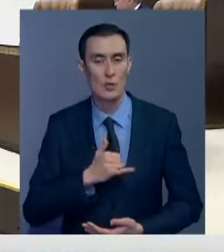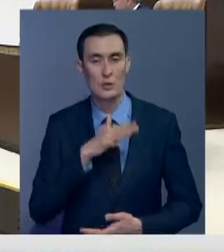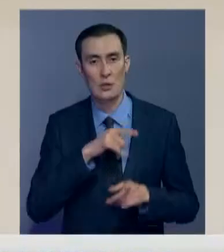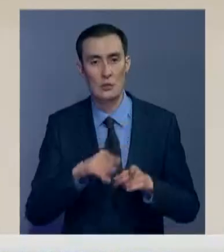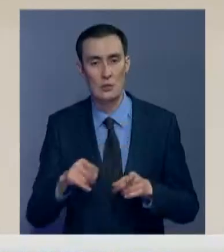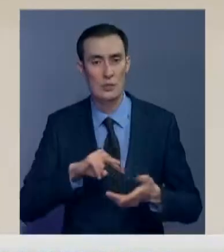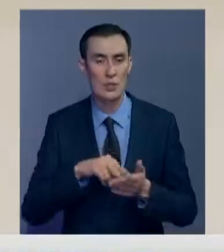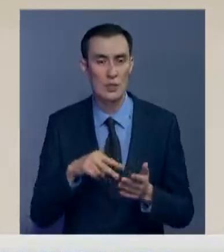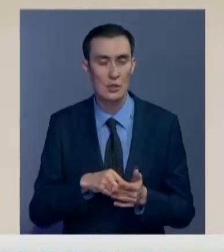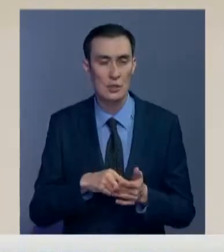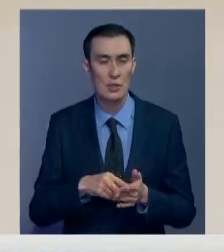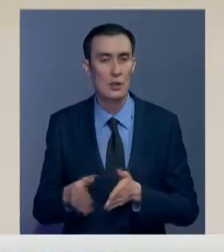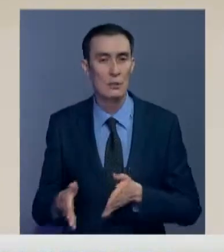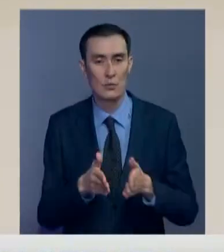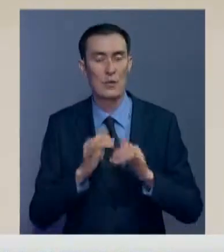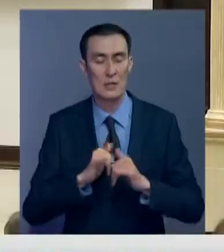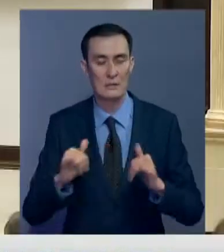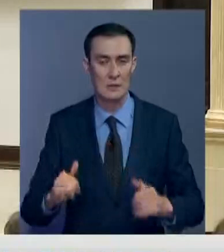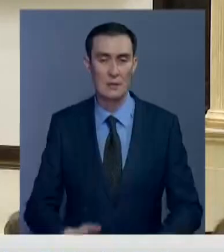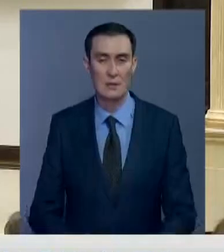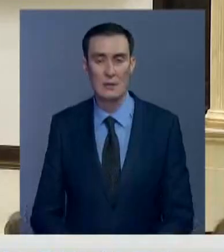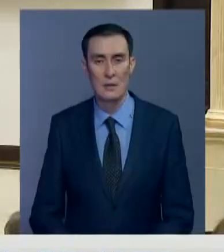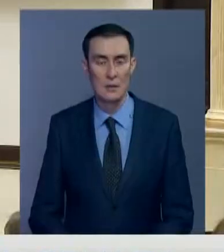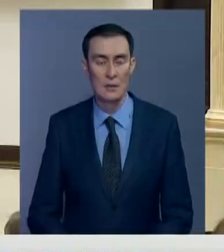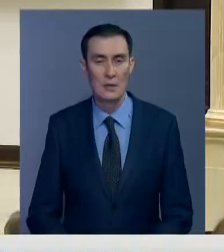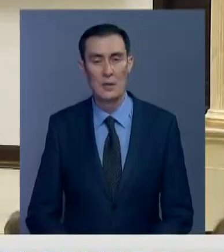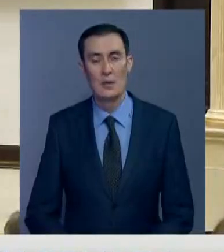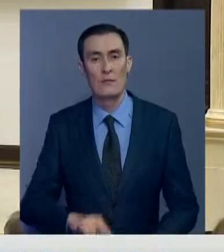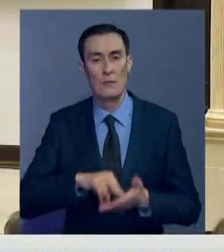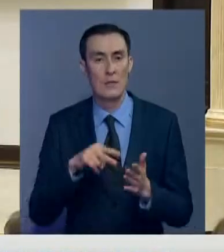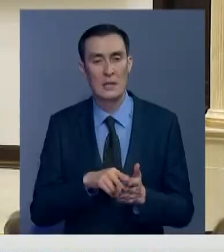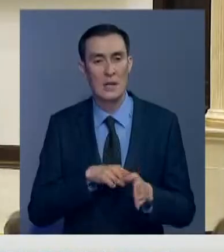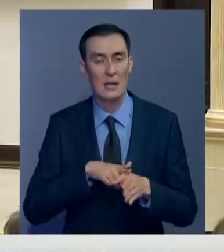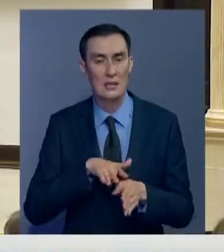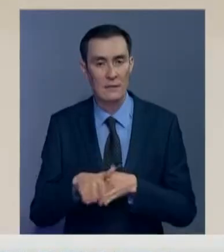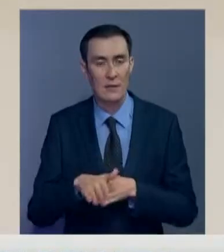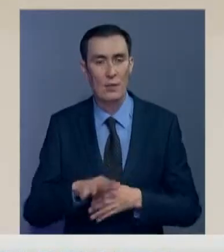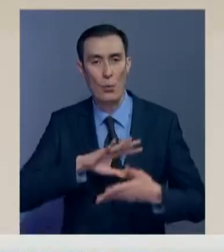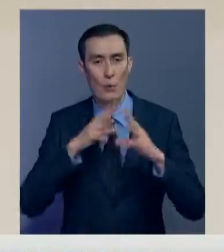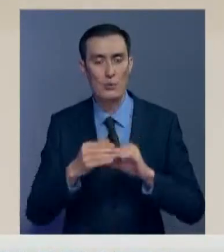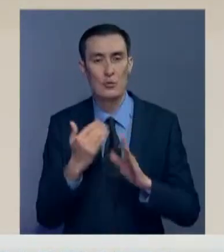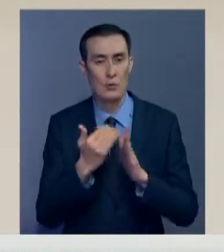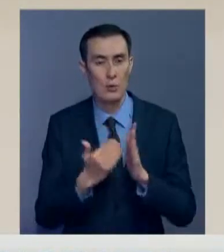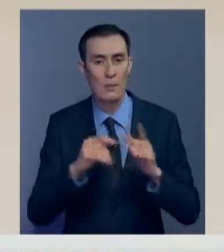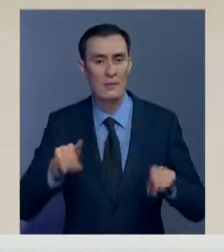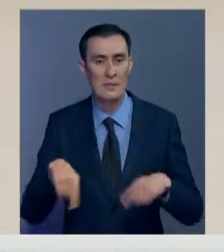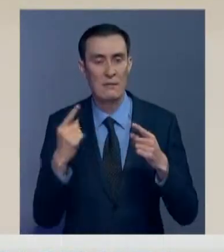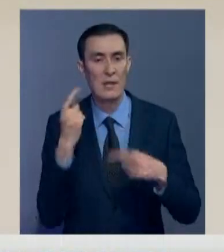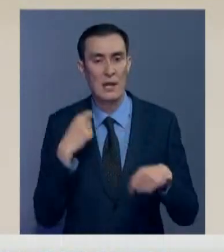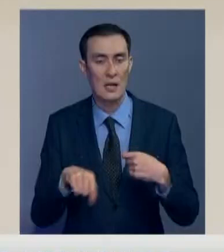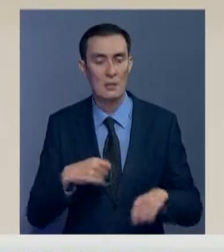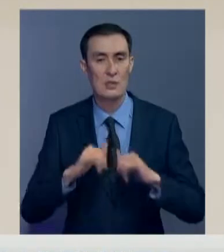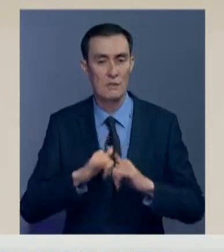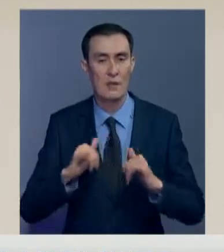долгосрочный стратегический путь развития. В планах обозначил президент реализовать комплексную программу по восстановлению